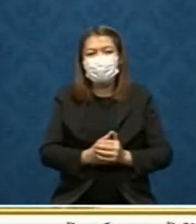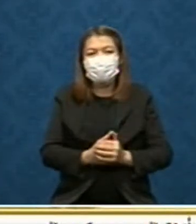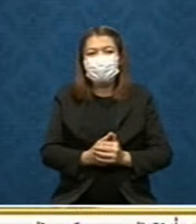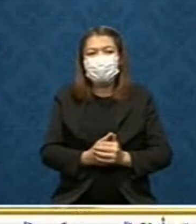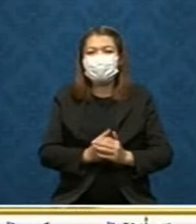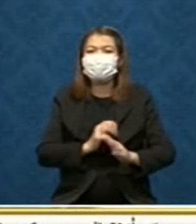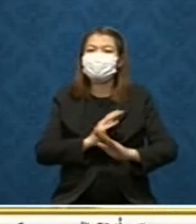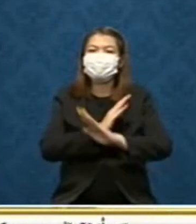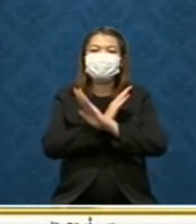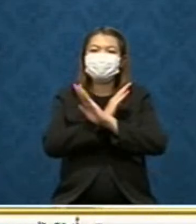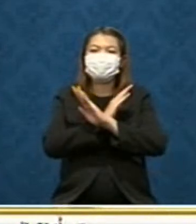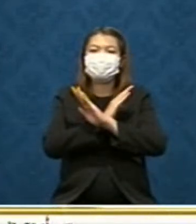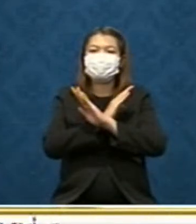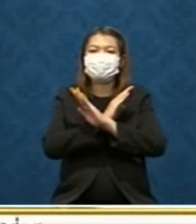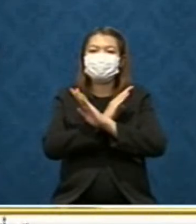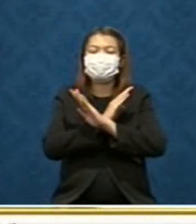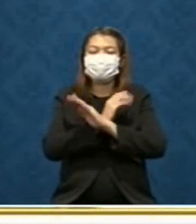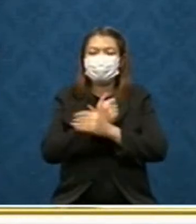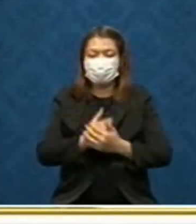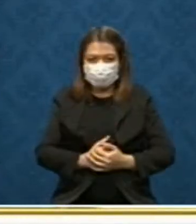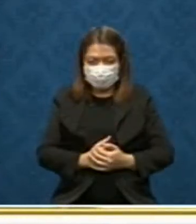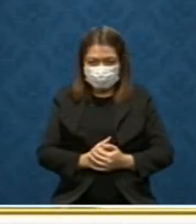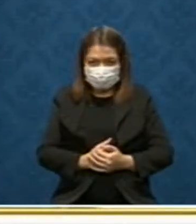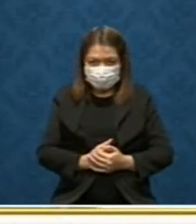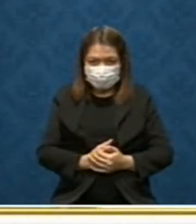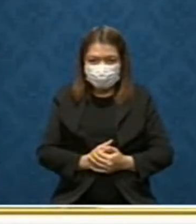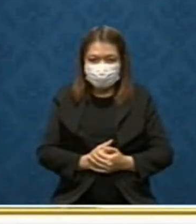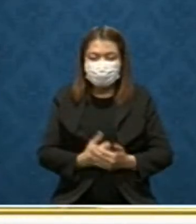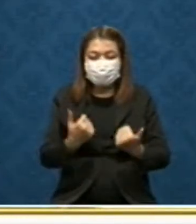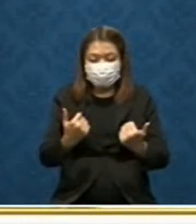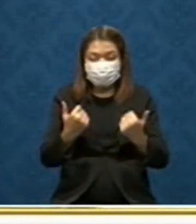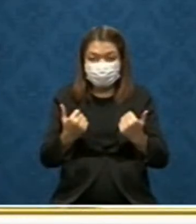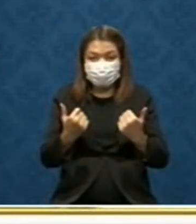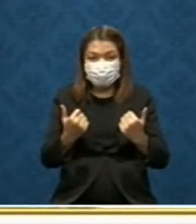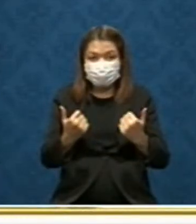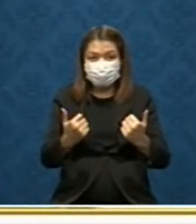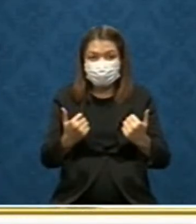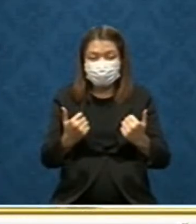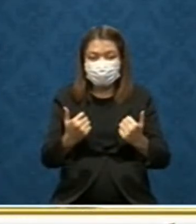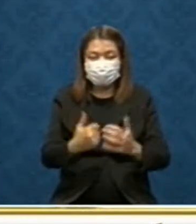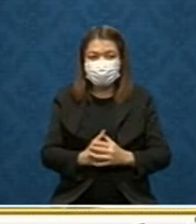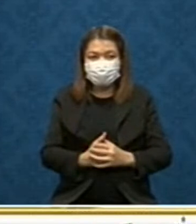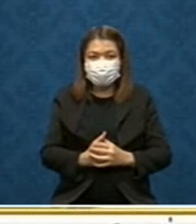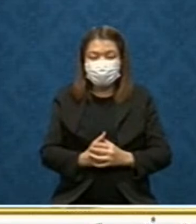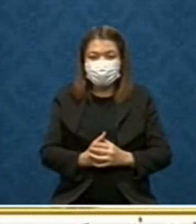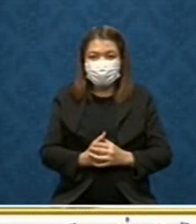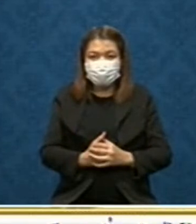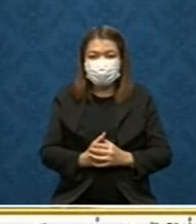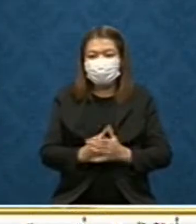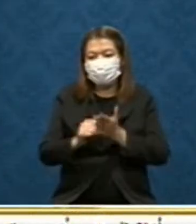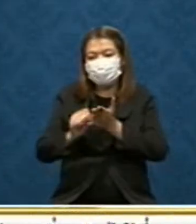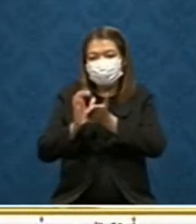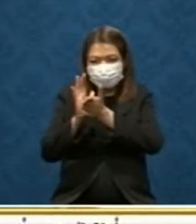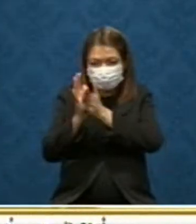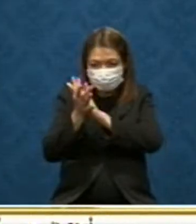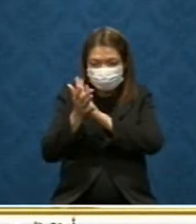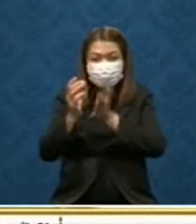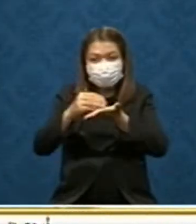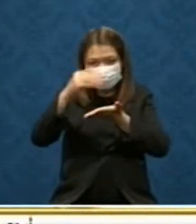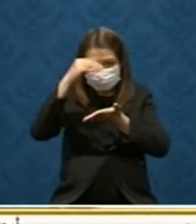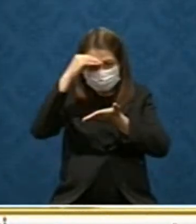โน่มกเป็อย่นนแล้วอะไรอีก วันนี้ ปฏิรปกศึษา